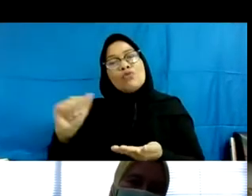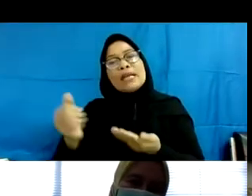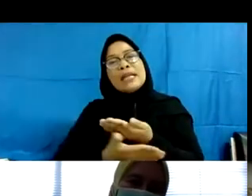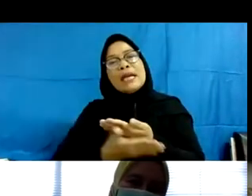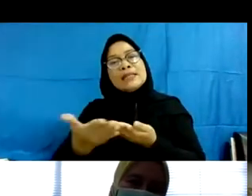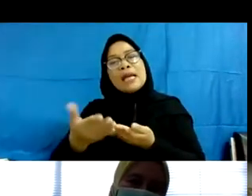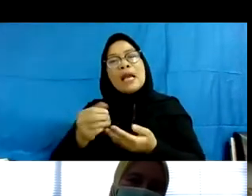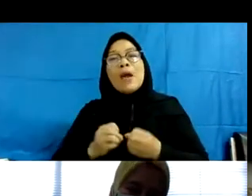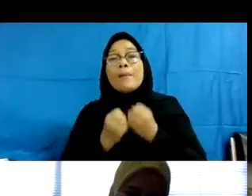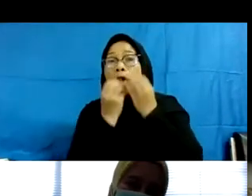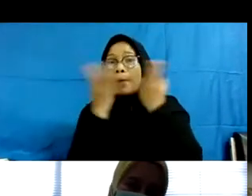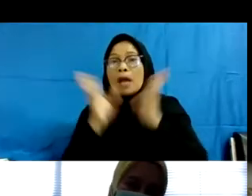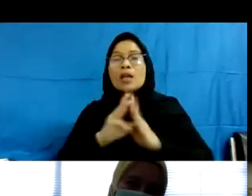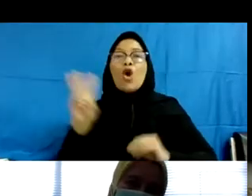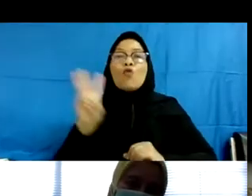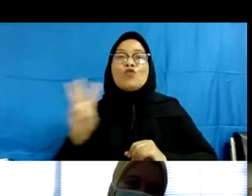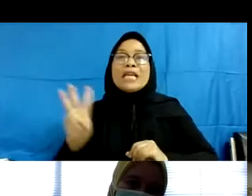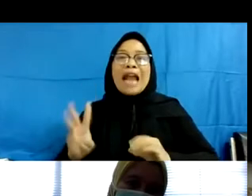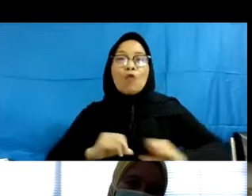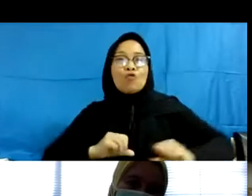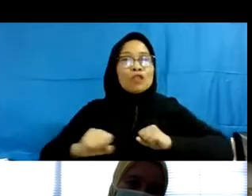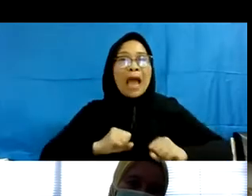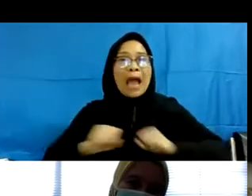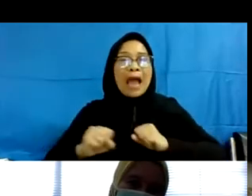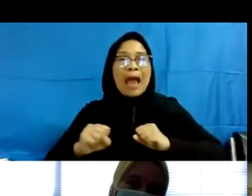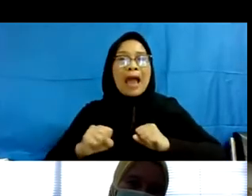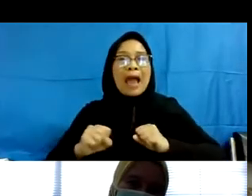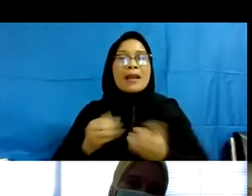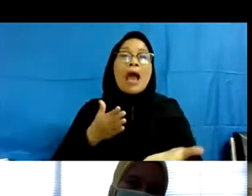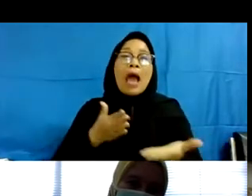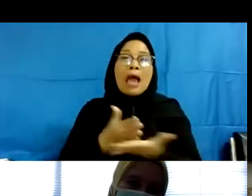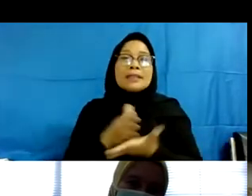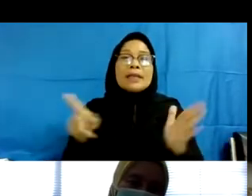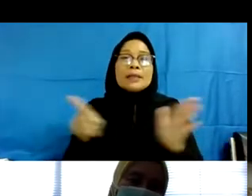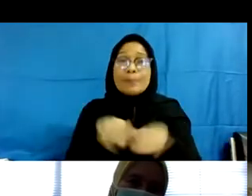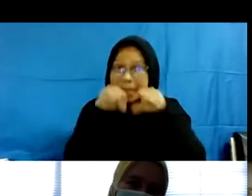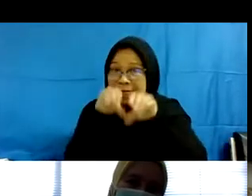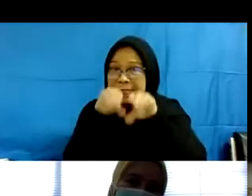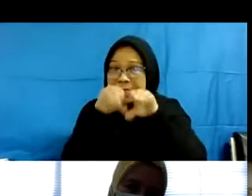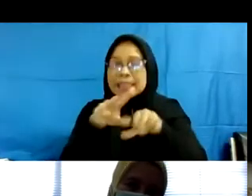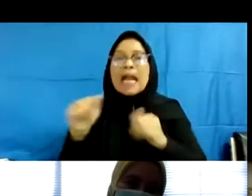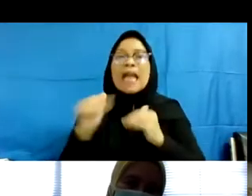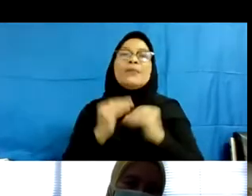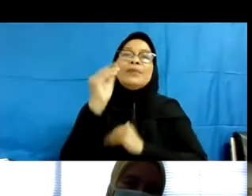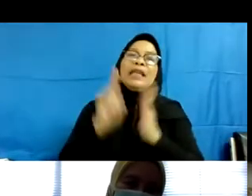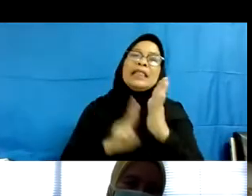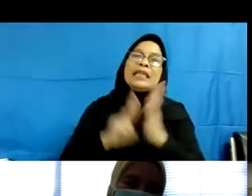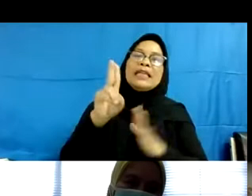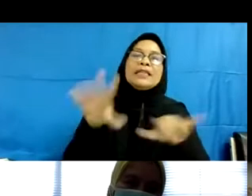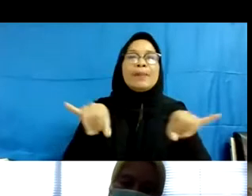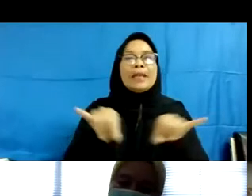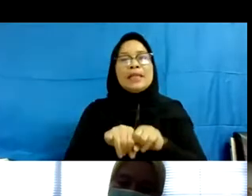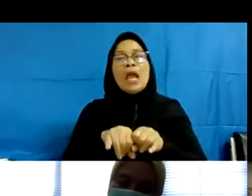pengembangan kewirausahaan, kemudian juga akses kepada pendidikan yang lebih tinggi, misalnya pendidikan